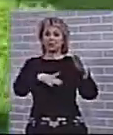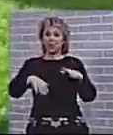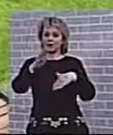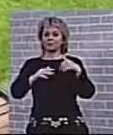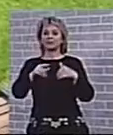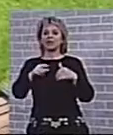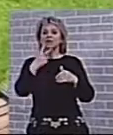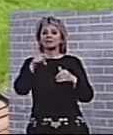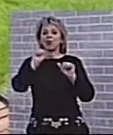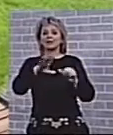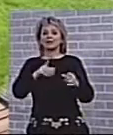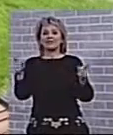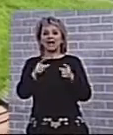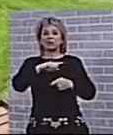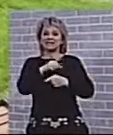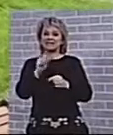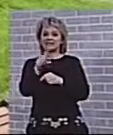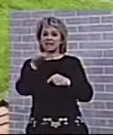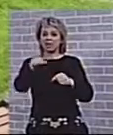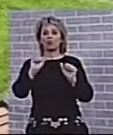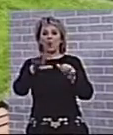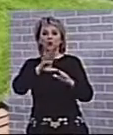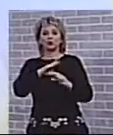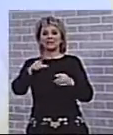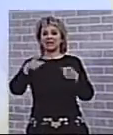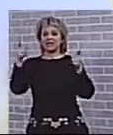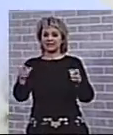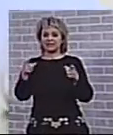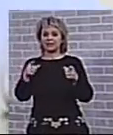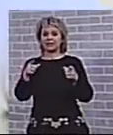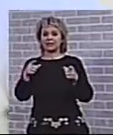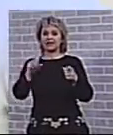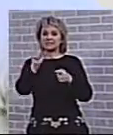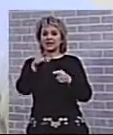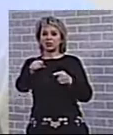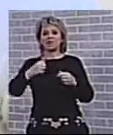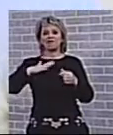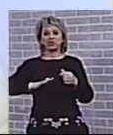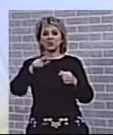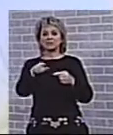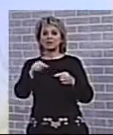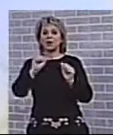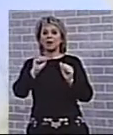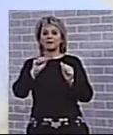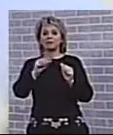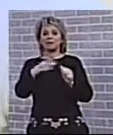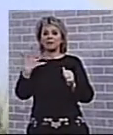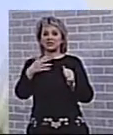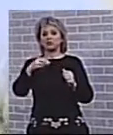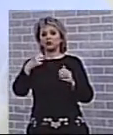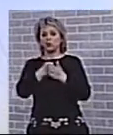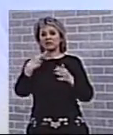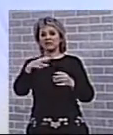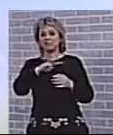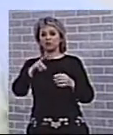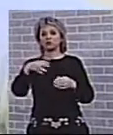ног. Могут быть короткие силовые задания, могут быть длительные задания на выносливость, там от 5 до 20